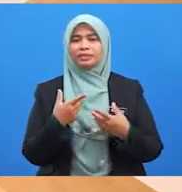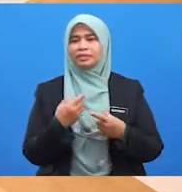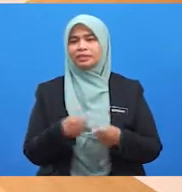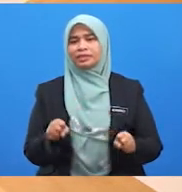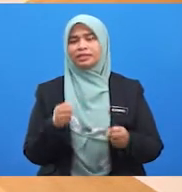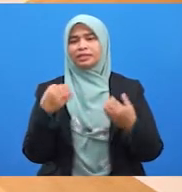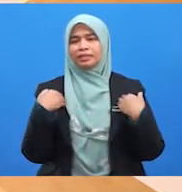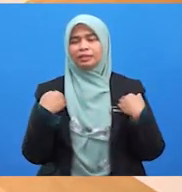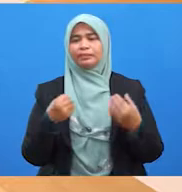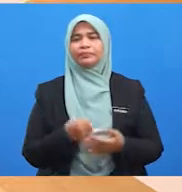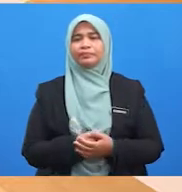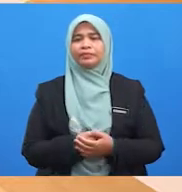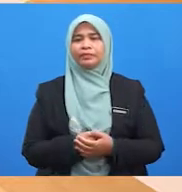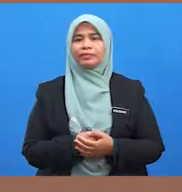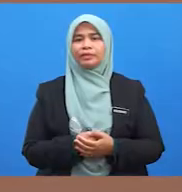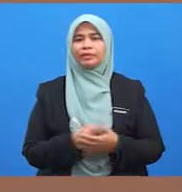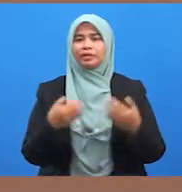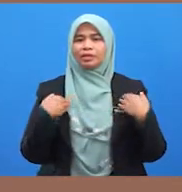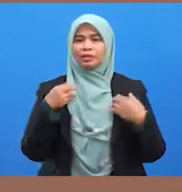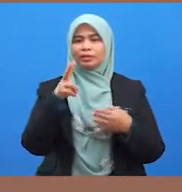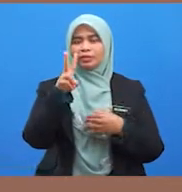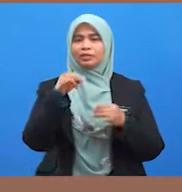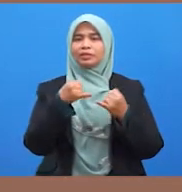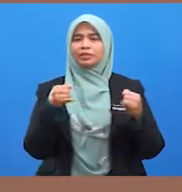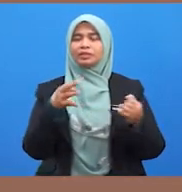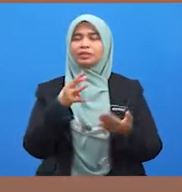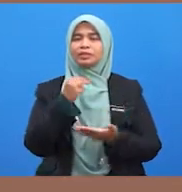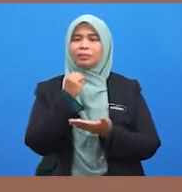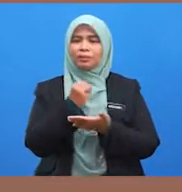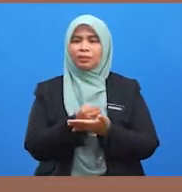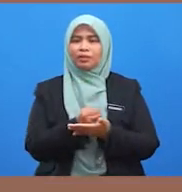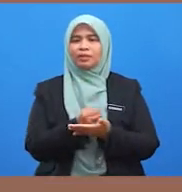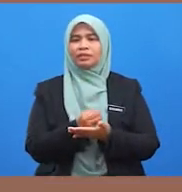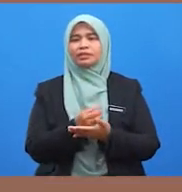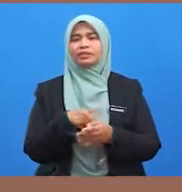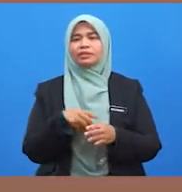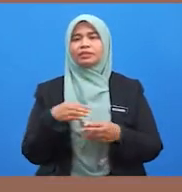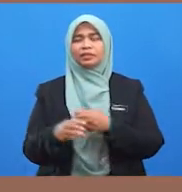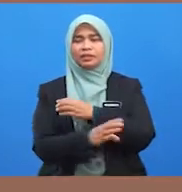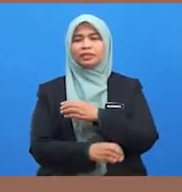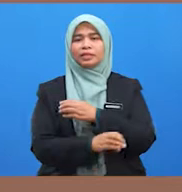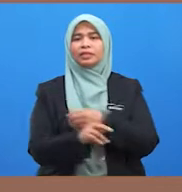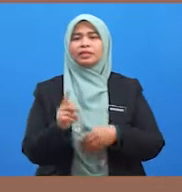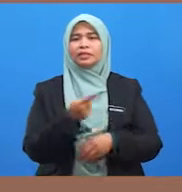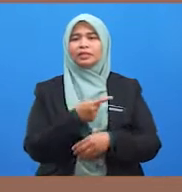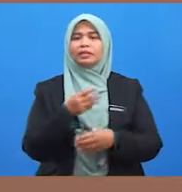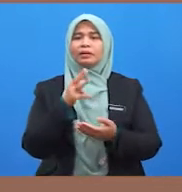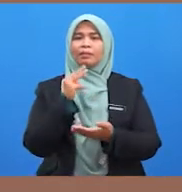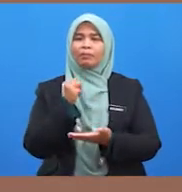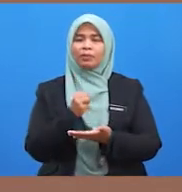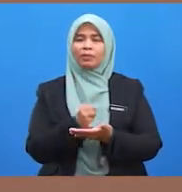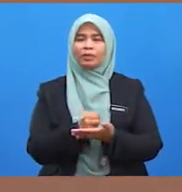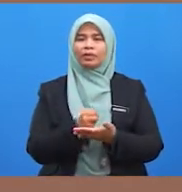dengan Malaysia, murid-murid. Terdapat dua jenis modal di negara kita, iaitu